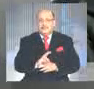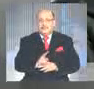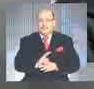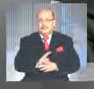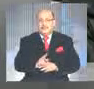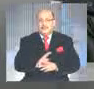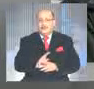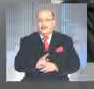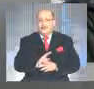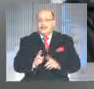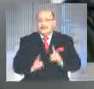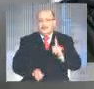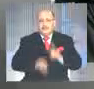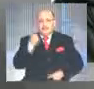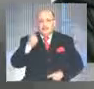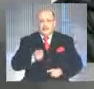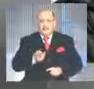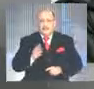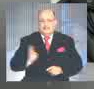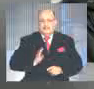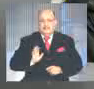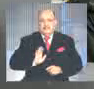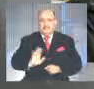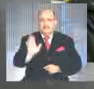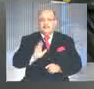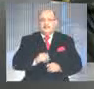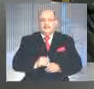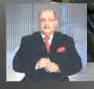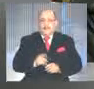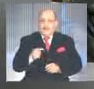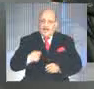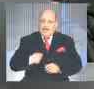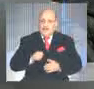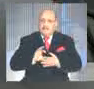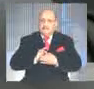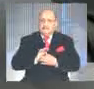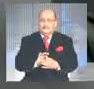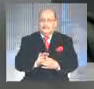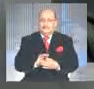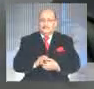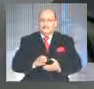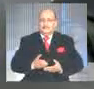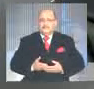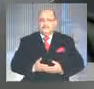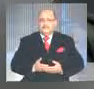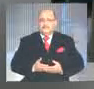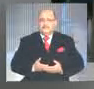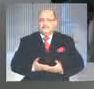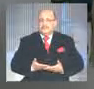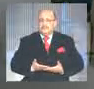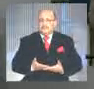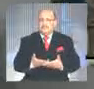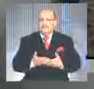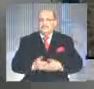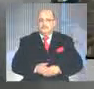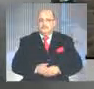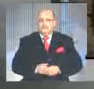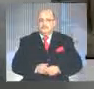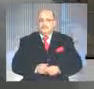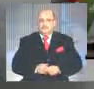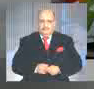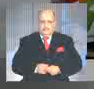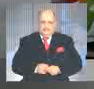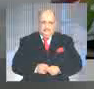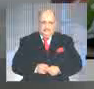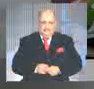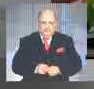راه ماناش مستعدين كونه كل مرة تراق الدماء في جبل الشعامبي وما نحركوا حتى ساكن. العمليات الإرهابية التي